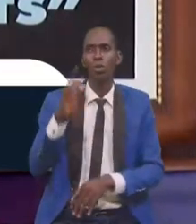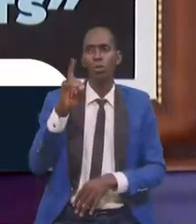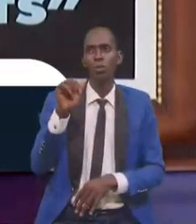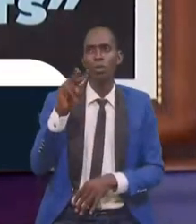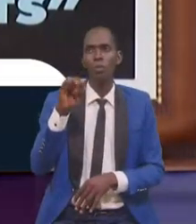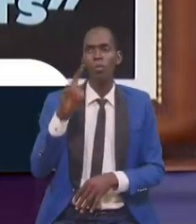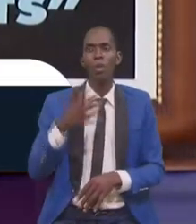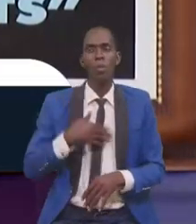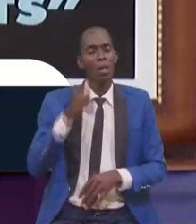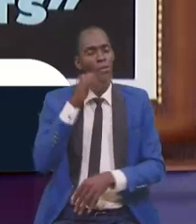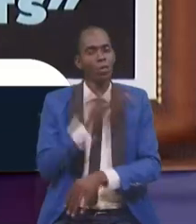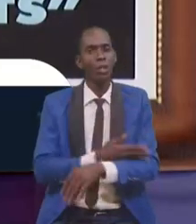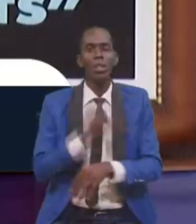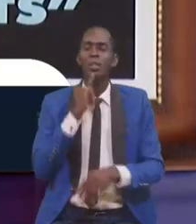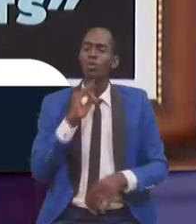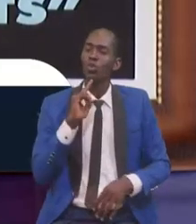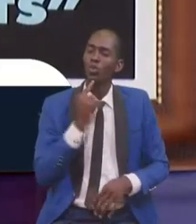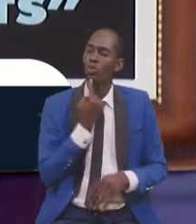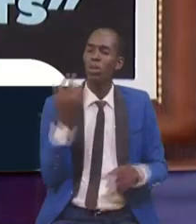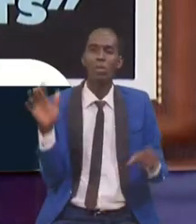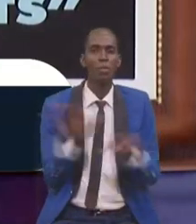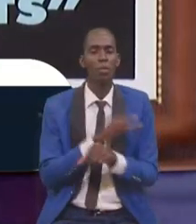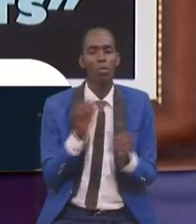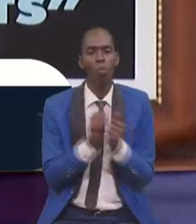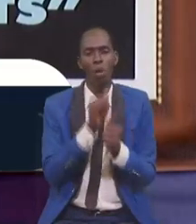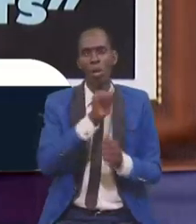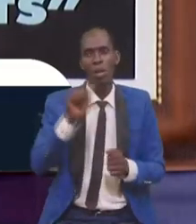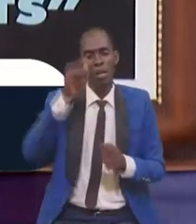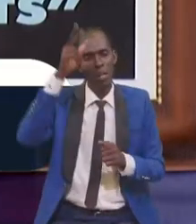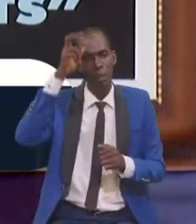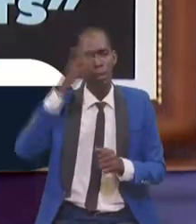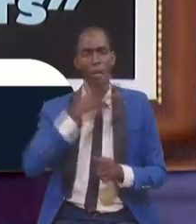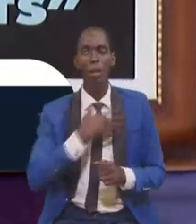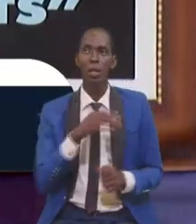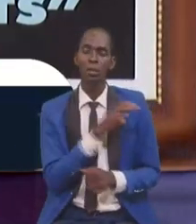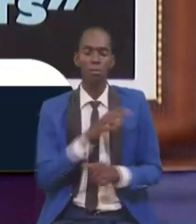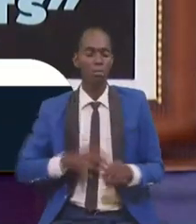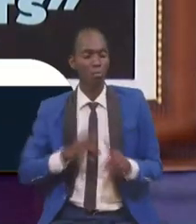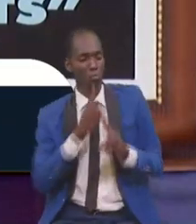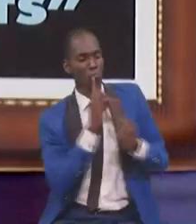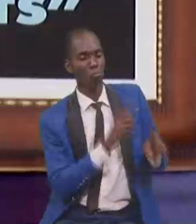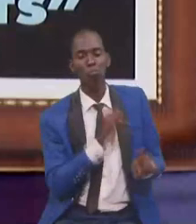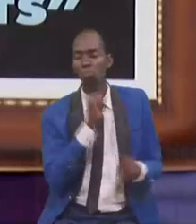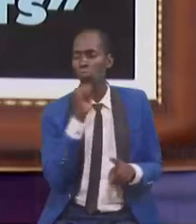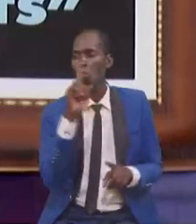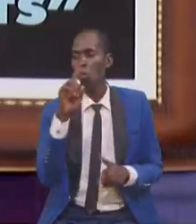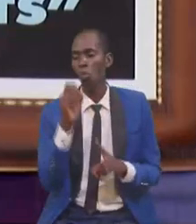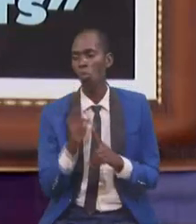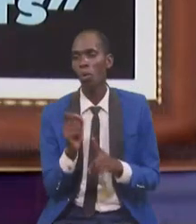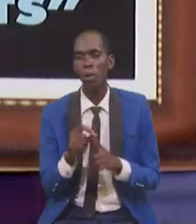Lui cria, « Aie pitié de moi, Seigneur, fils de David, ma fille est cruellement tourmentée par le démon. » Il ne